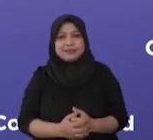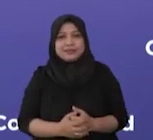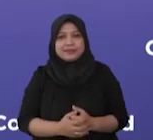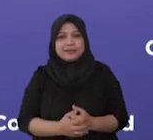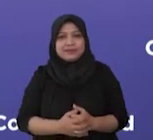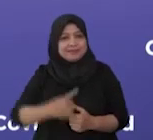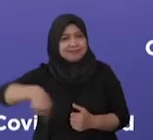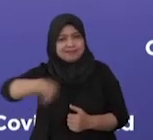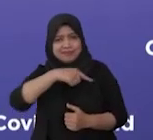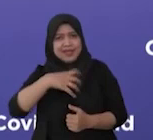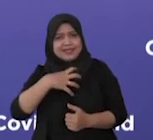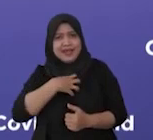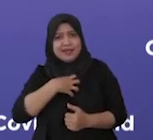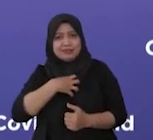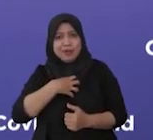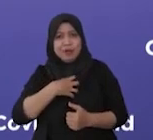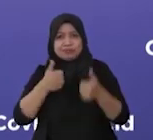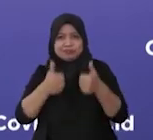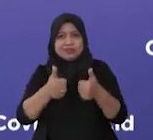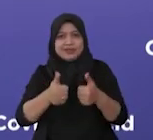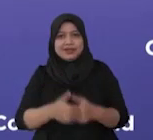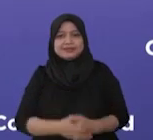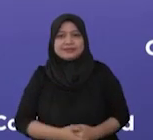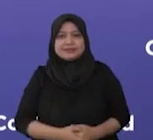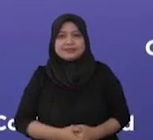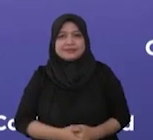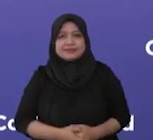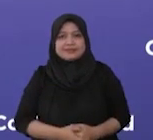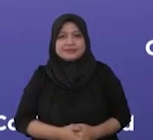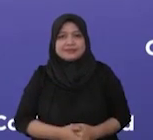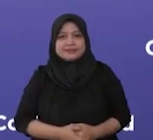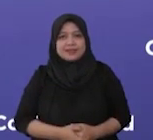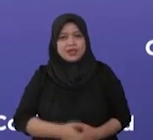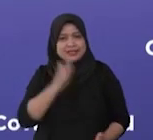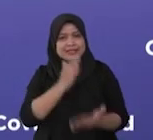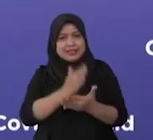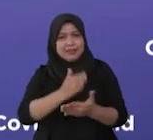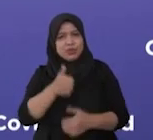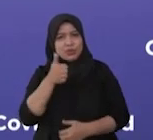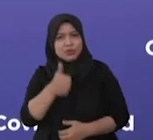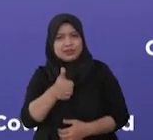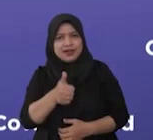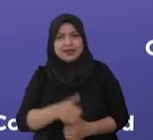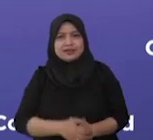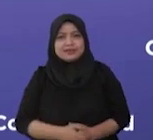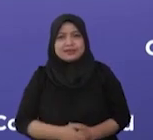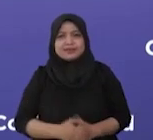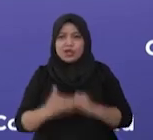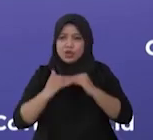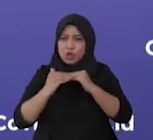yakin kita semua yakin bahwa kita bisa melakukan ini kita mampu untuk berdisiplin dan kita mampu untuk